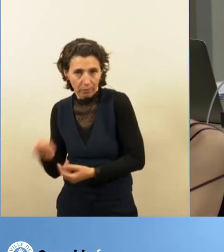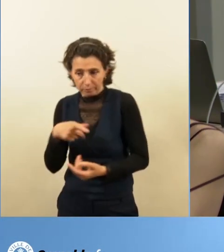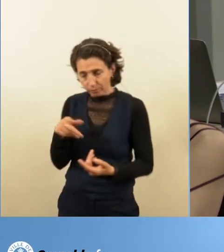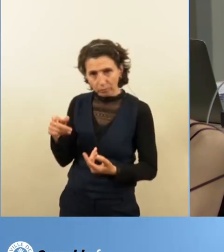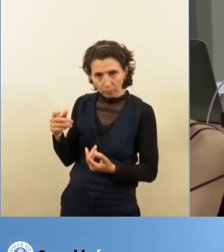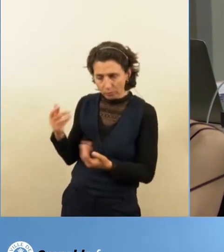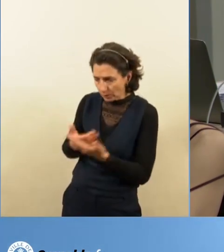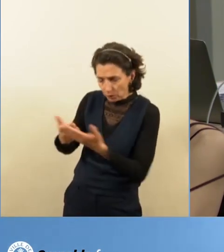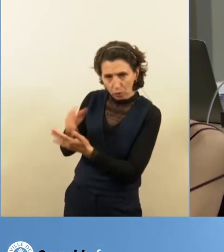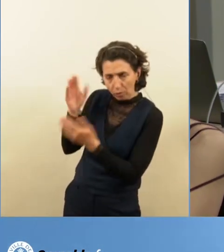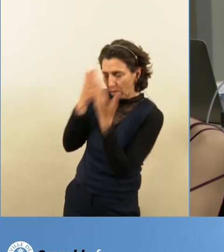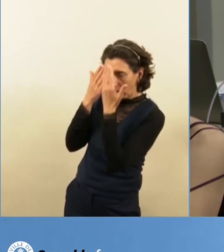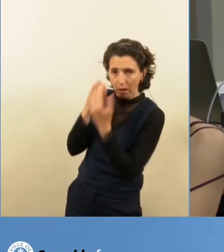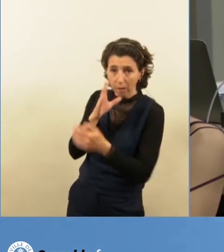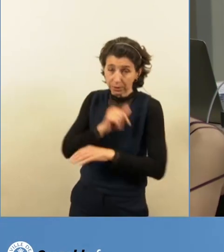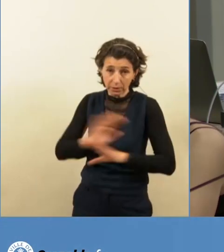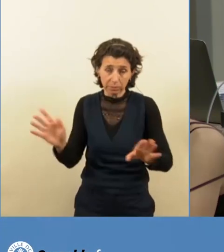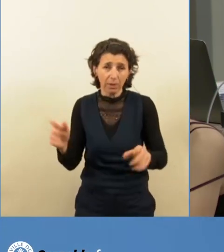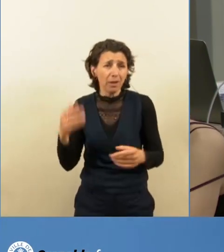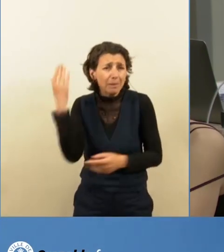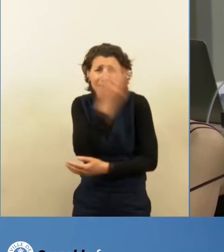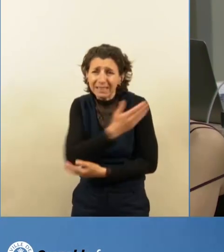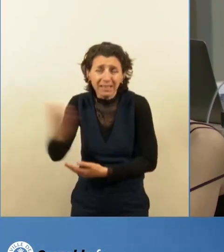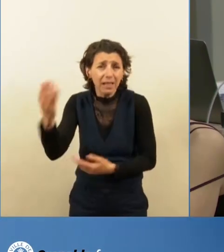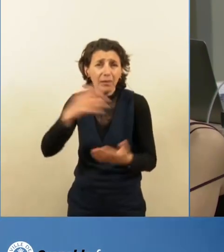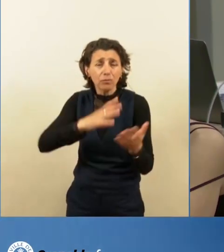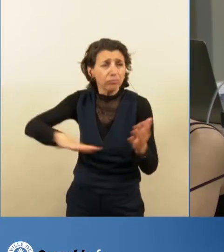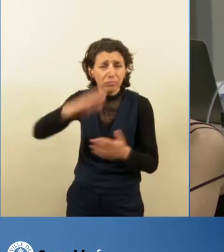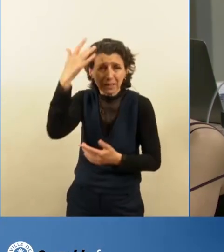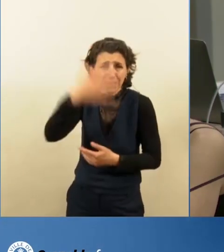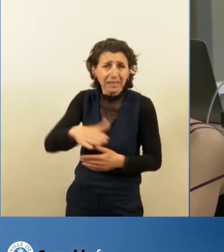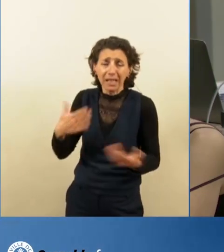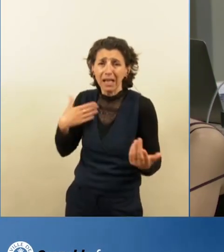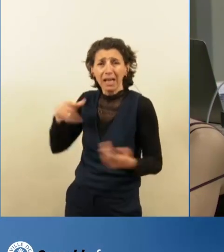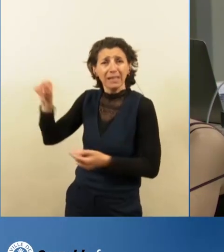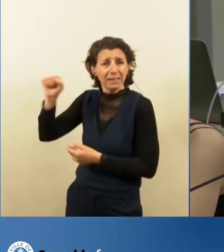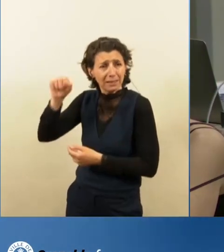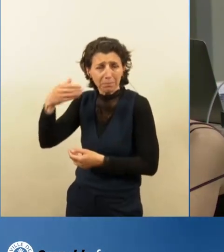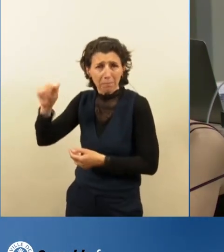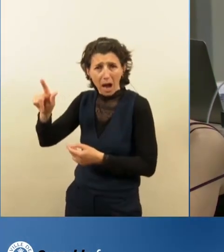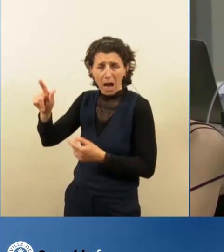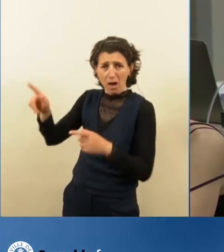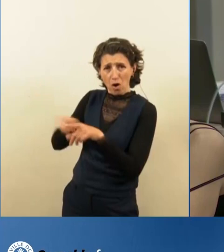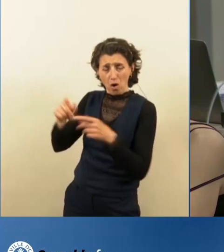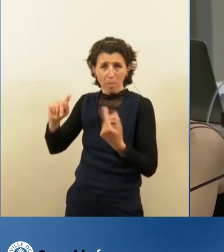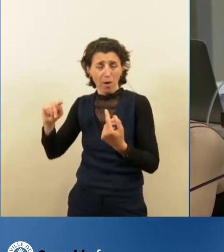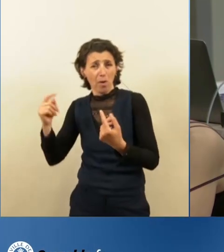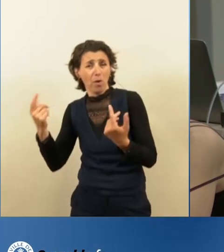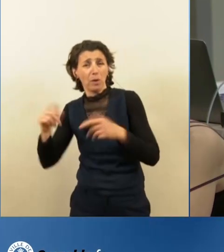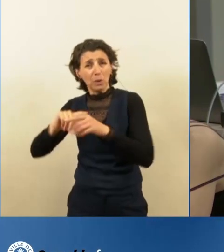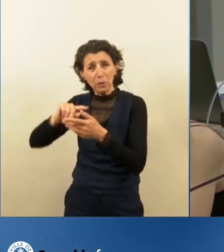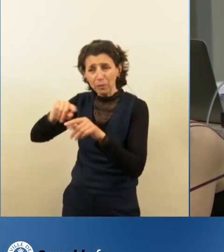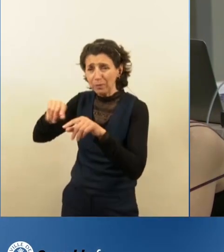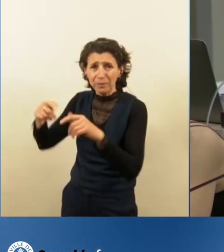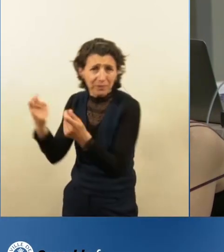de notoriété publique que le SMAG est en difficulté financière la métropole et vous l'avez d'ailleurs votée a fait un renflement des caisses du